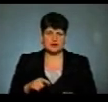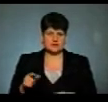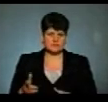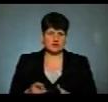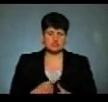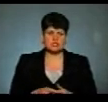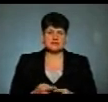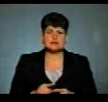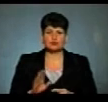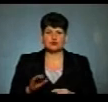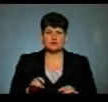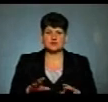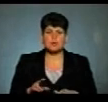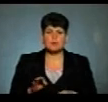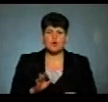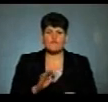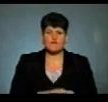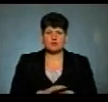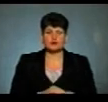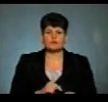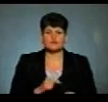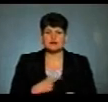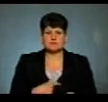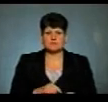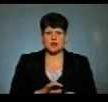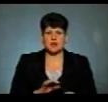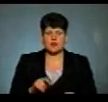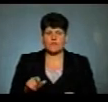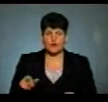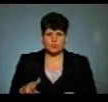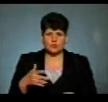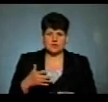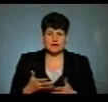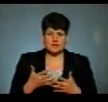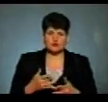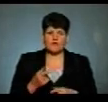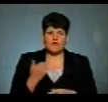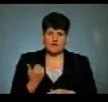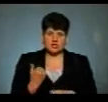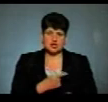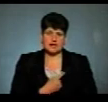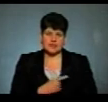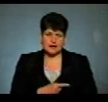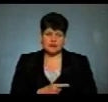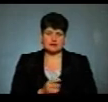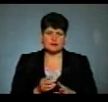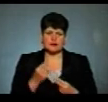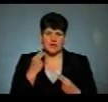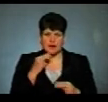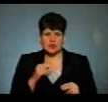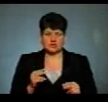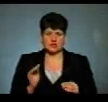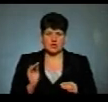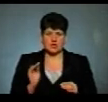принципі, будуть вирішувати по факту, як себе почуває хворий? Тому що зрозуміло, що ваша лікарня найкраще оснащена всім необхідним і найкращі